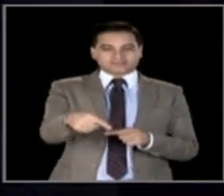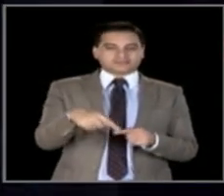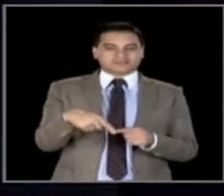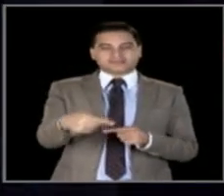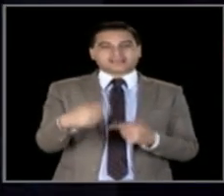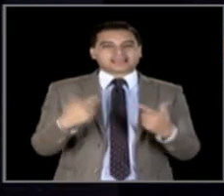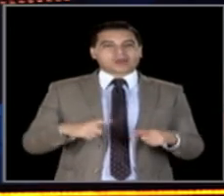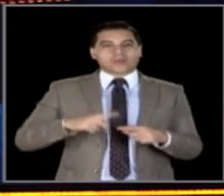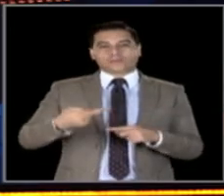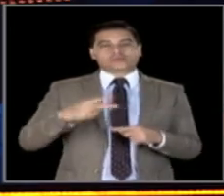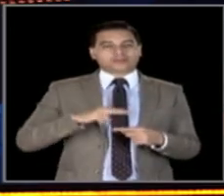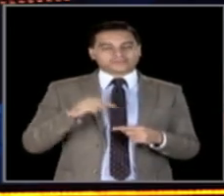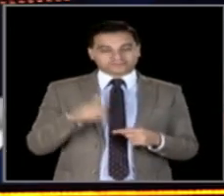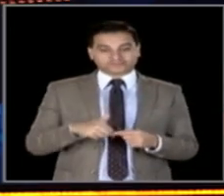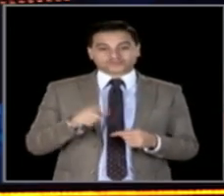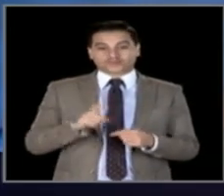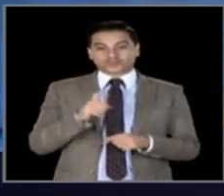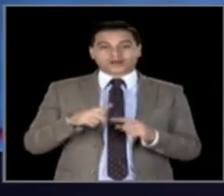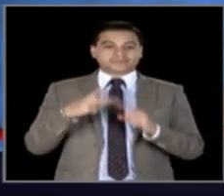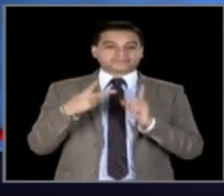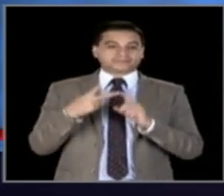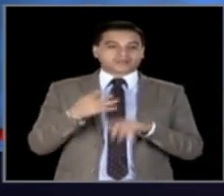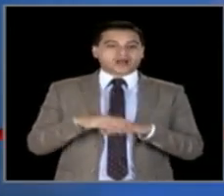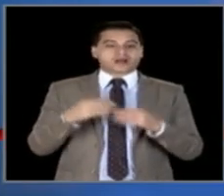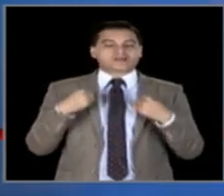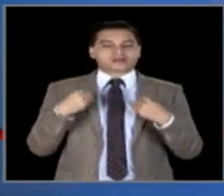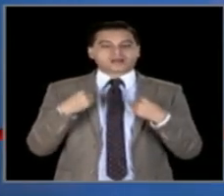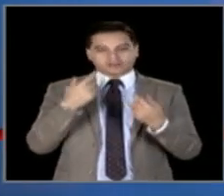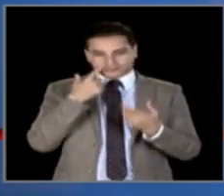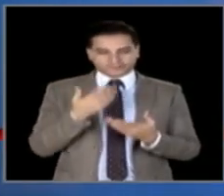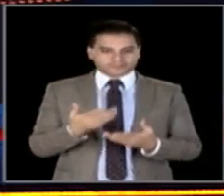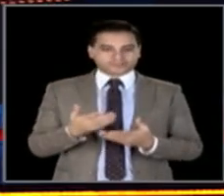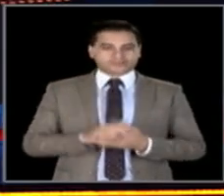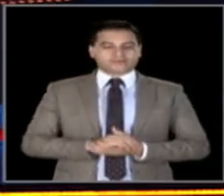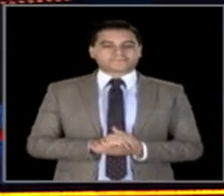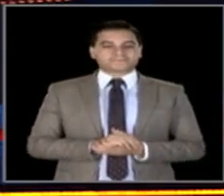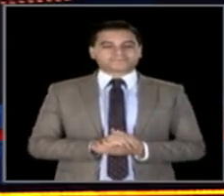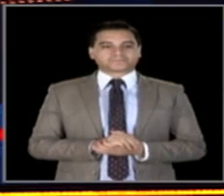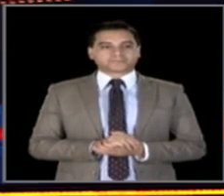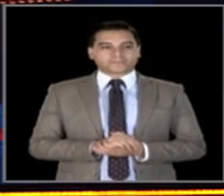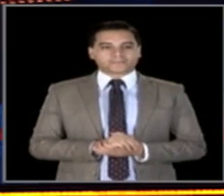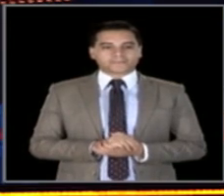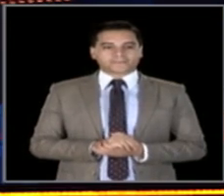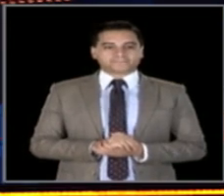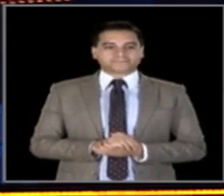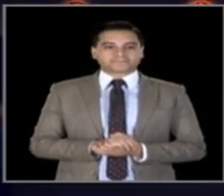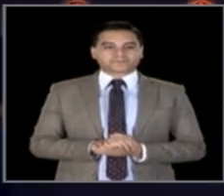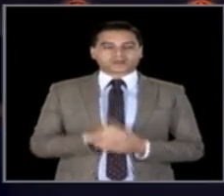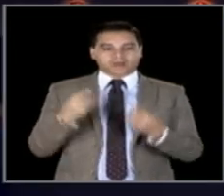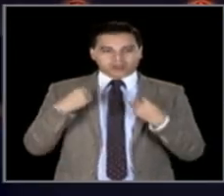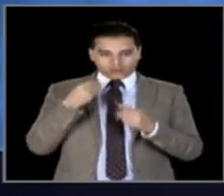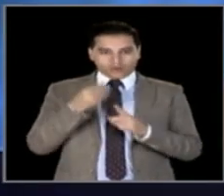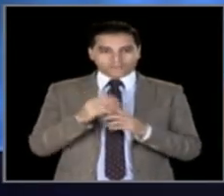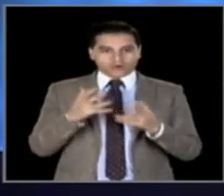20-20. عندنا سؤال في الرياضة، ماروسكا واحمد متولي. احمد متولي وماروسكا، ماروسكا تحب